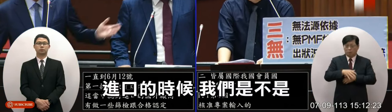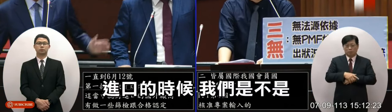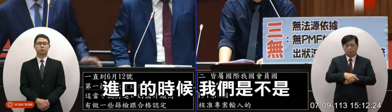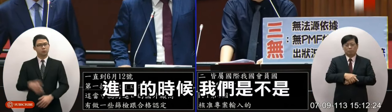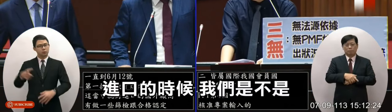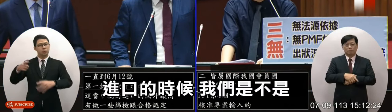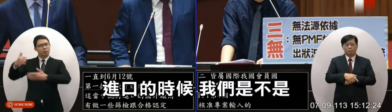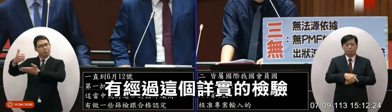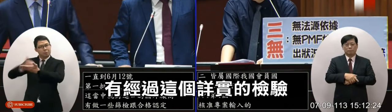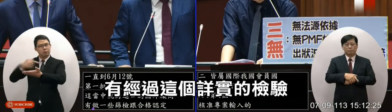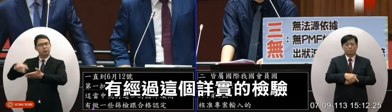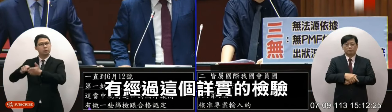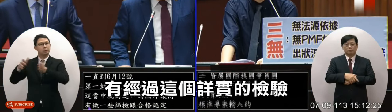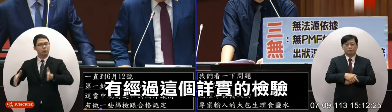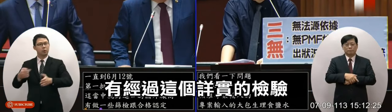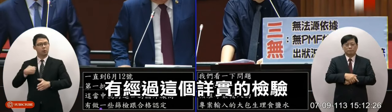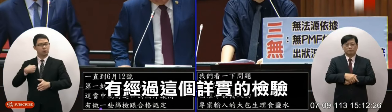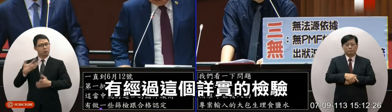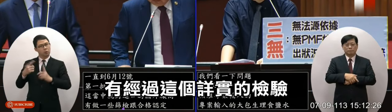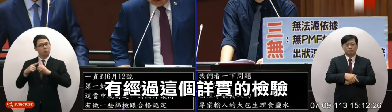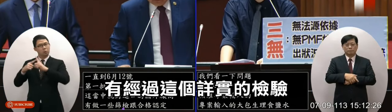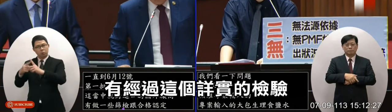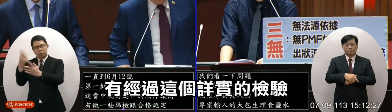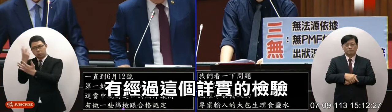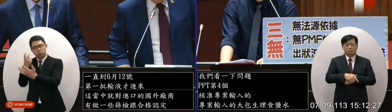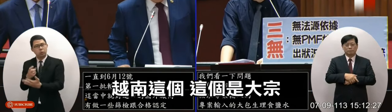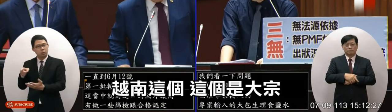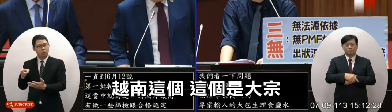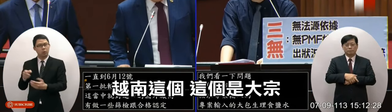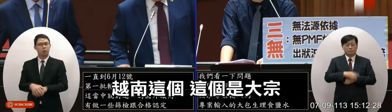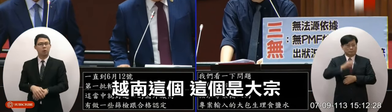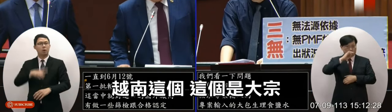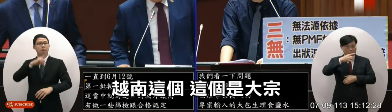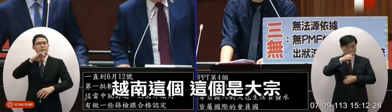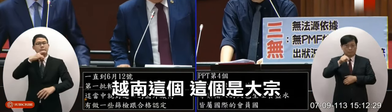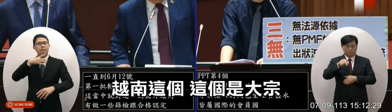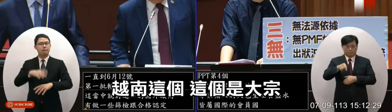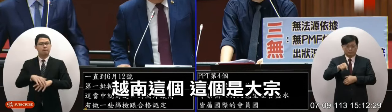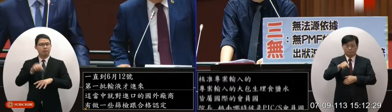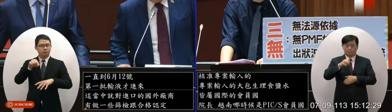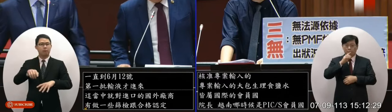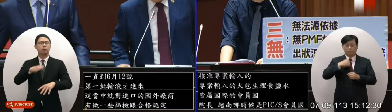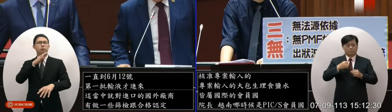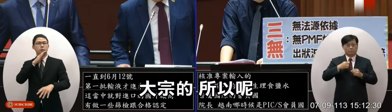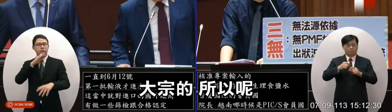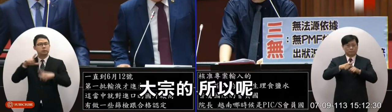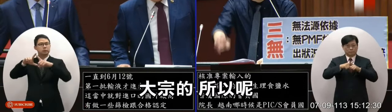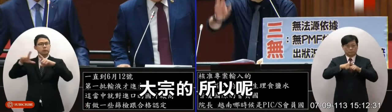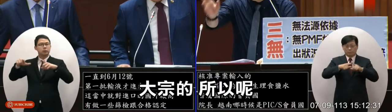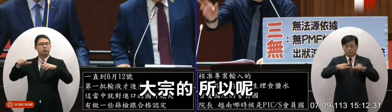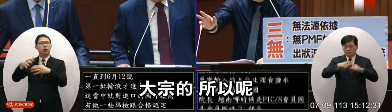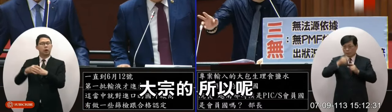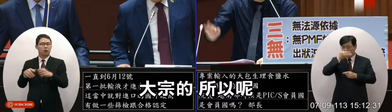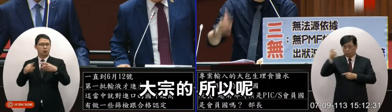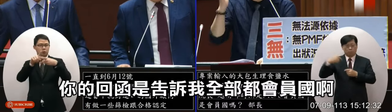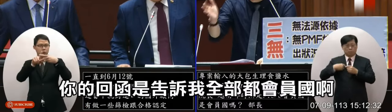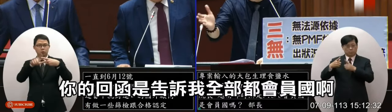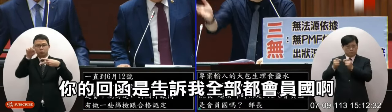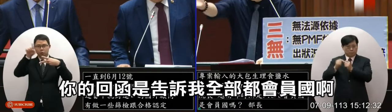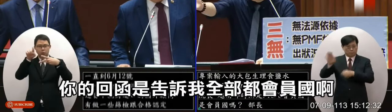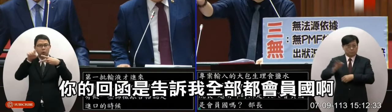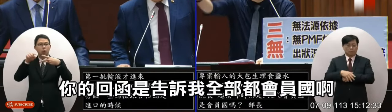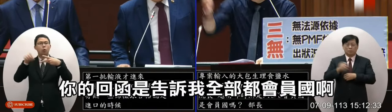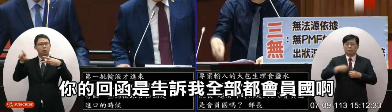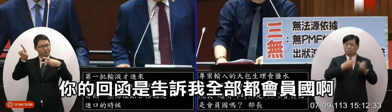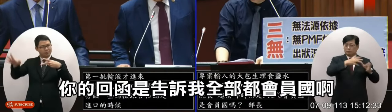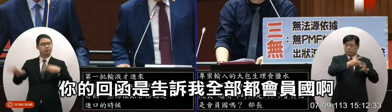进口的时候，我们是不是有经过这个详实的检验？ 越南这个是大种的哈， 那大种的，所以呢，你的回函